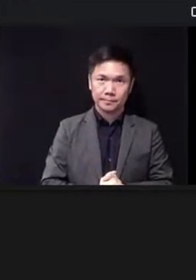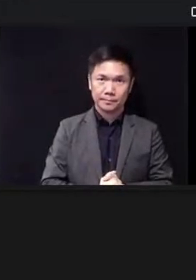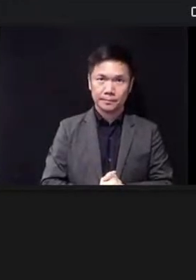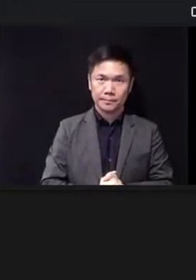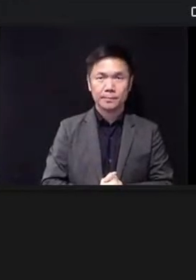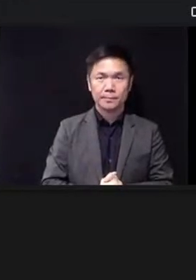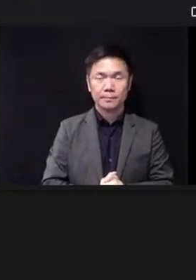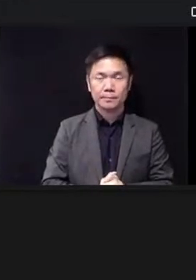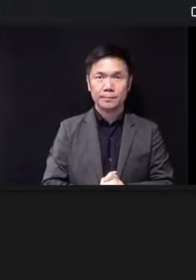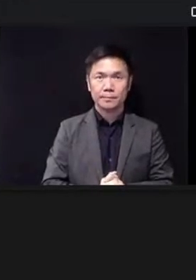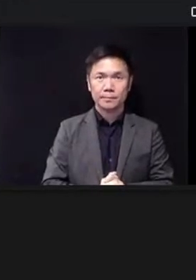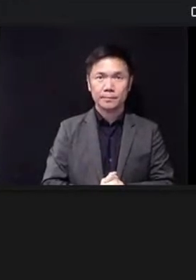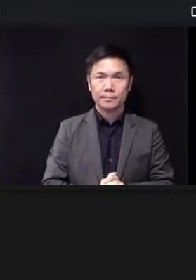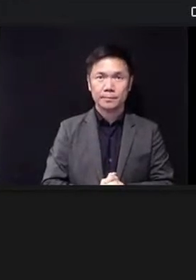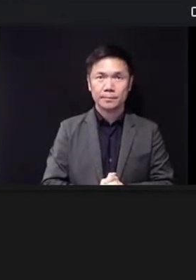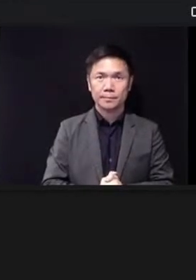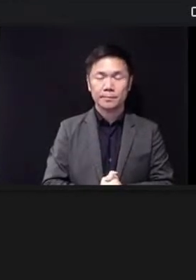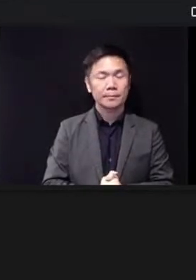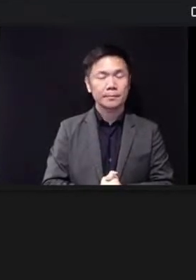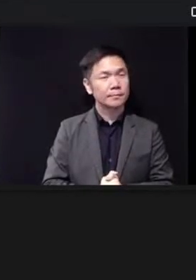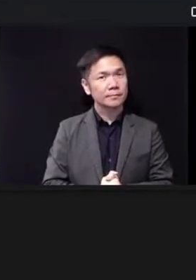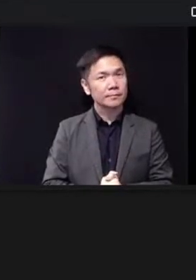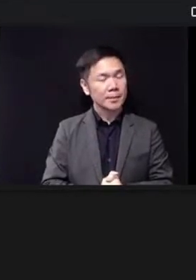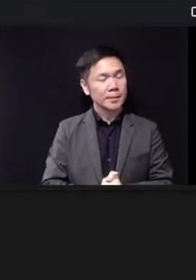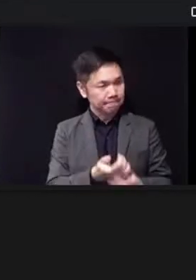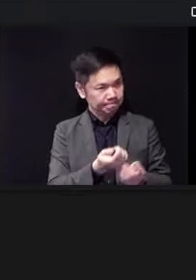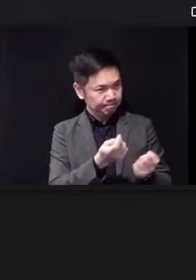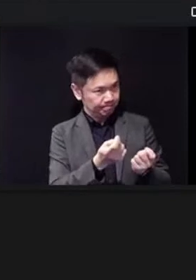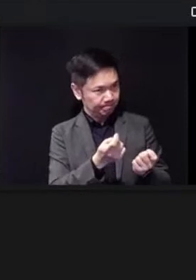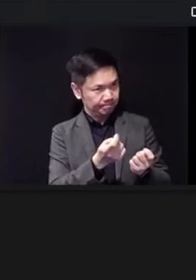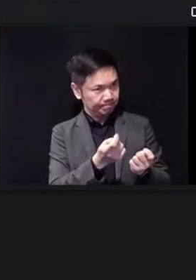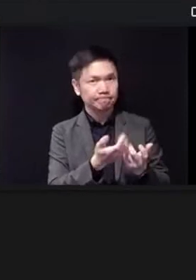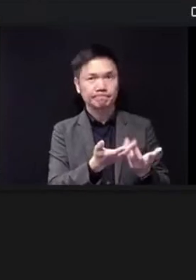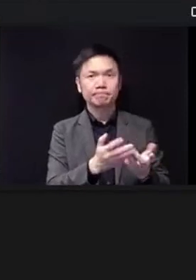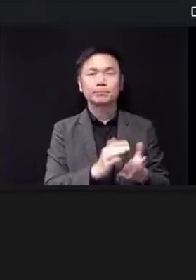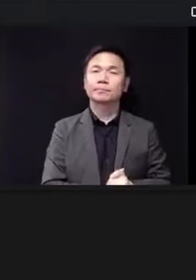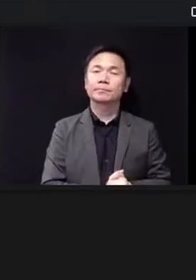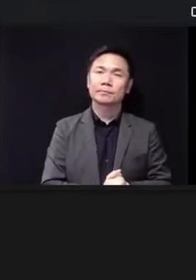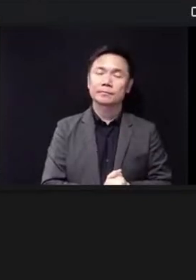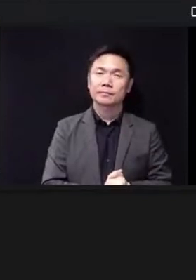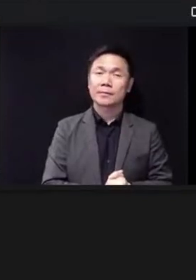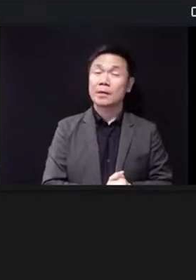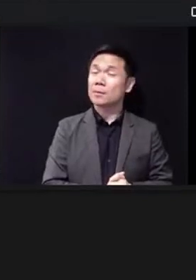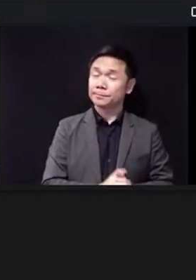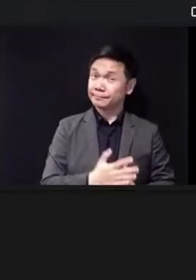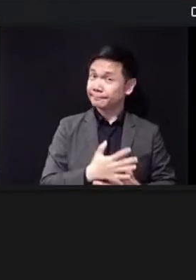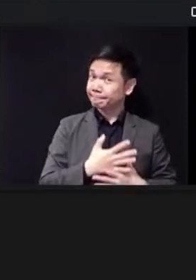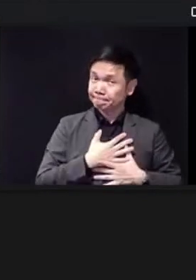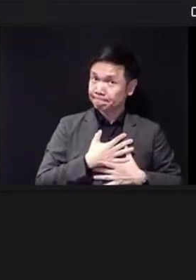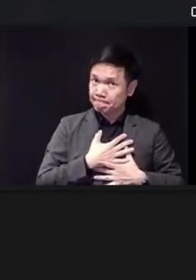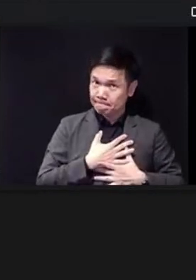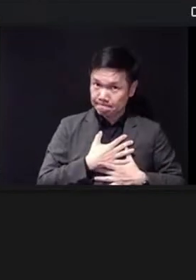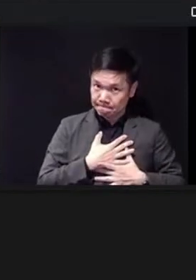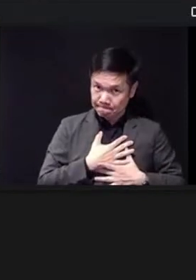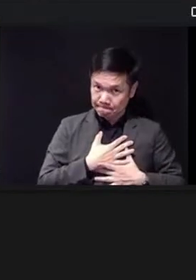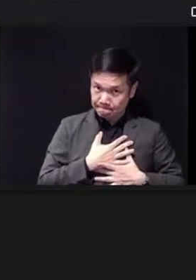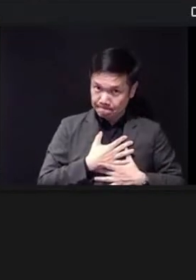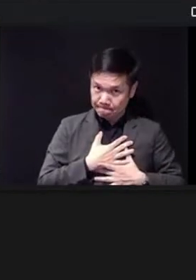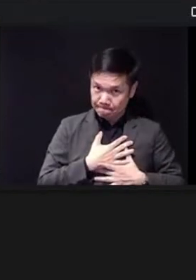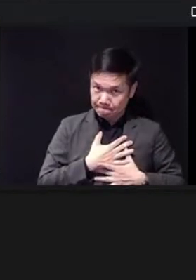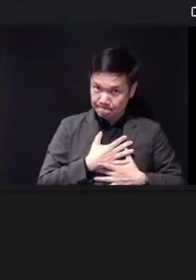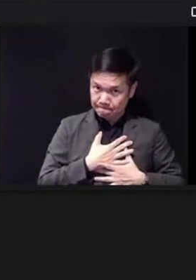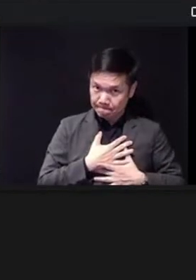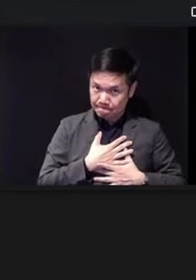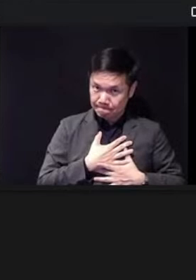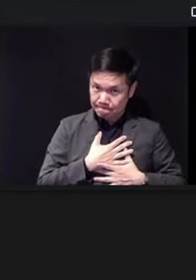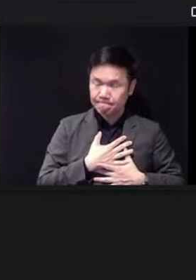Уважаемый госпожа председательствующая, мы искренне со своей стороны, как вы видите, заинтересованы на принятии